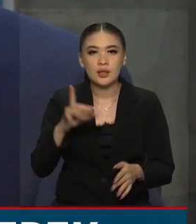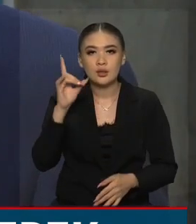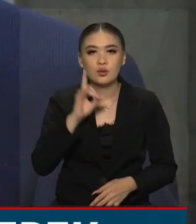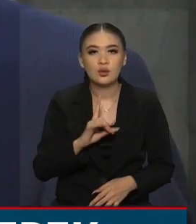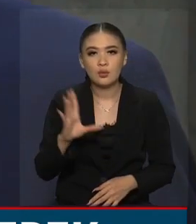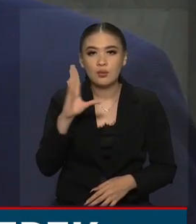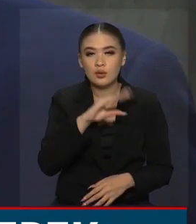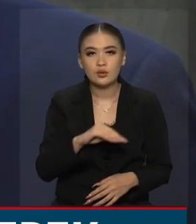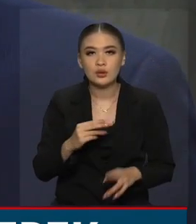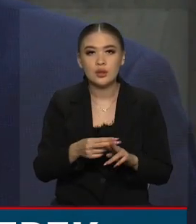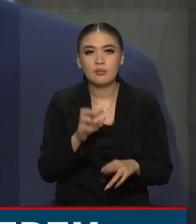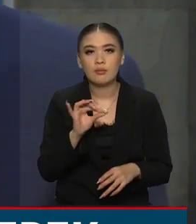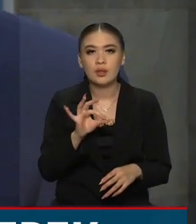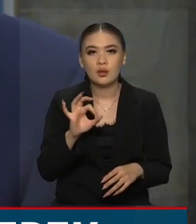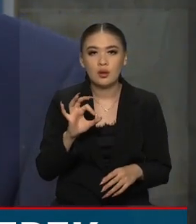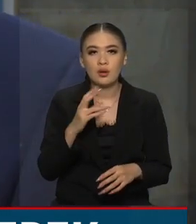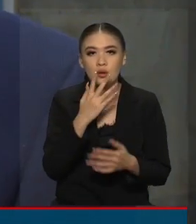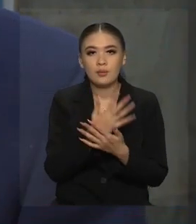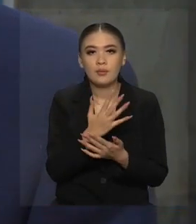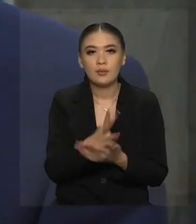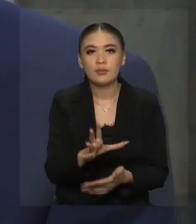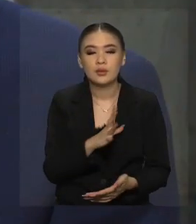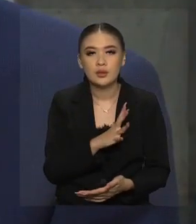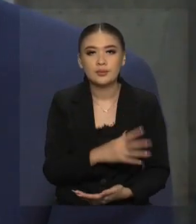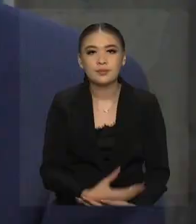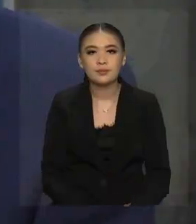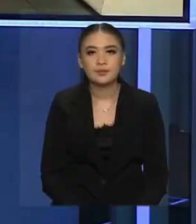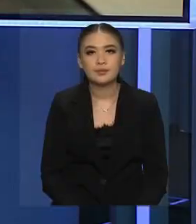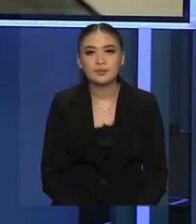болатын биотыңайтқыштарды енгізу мысалға алып жатырмыз.